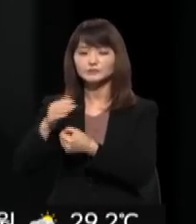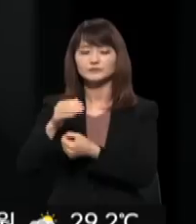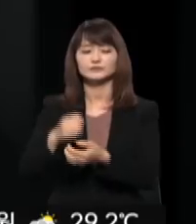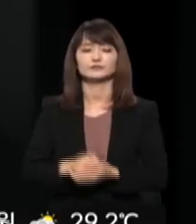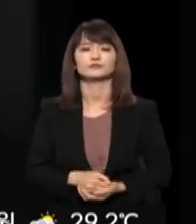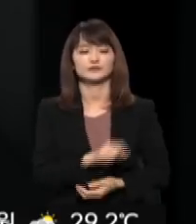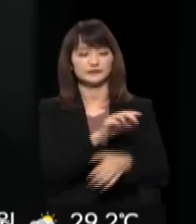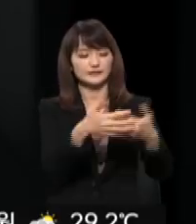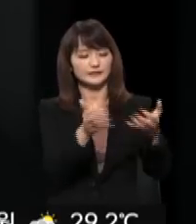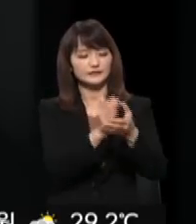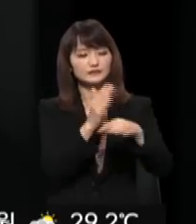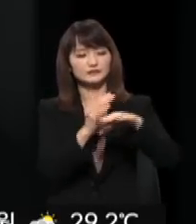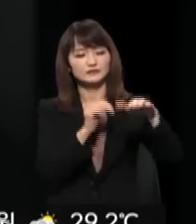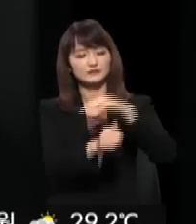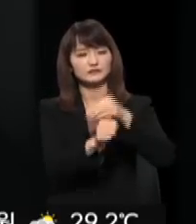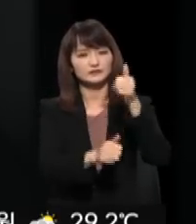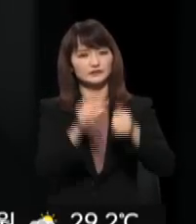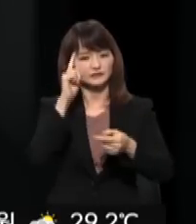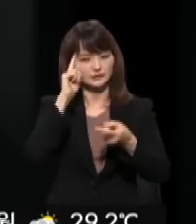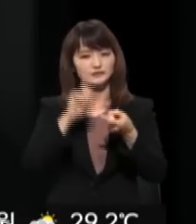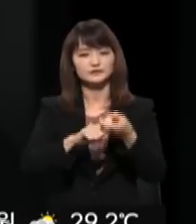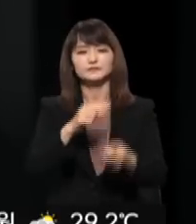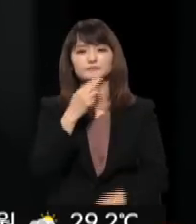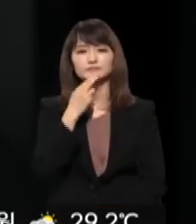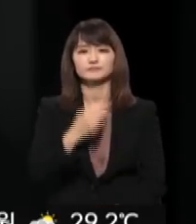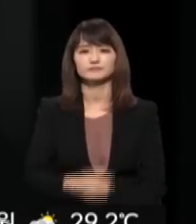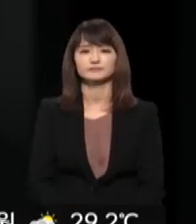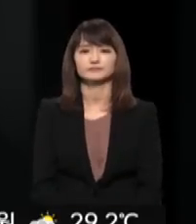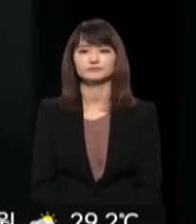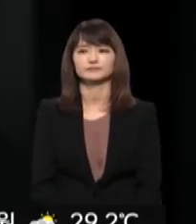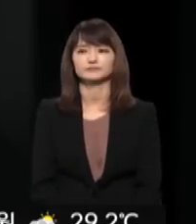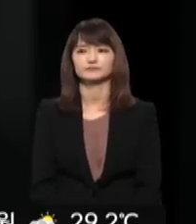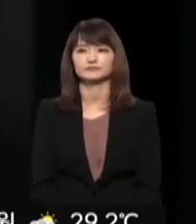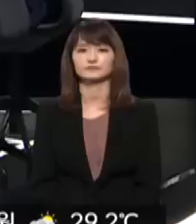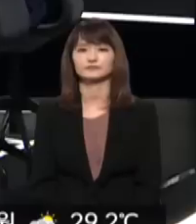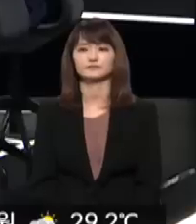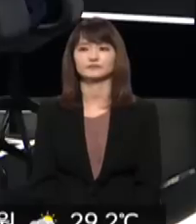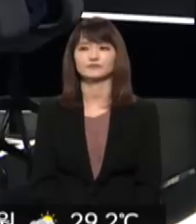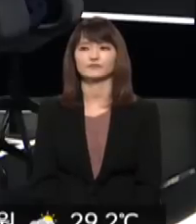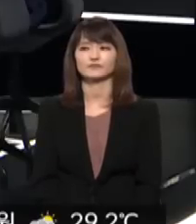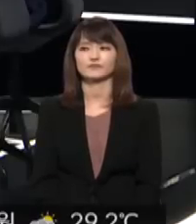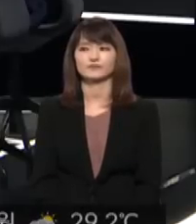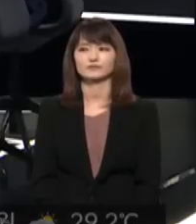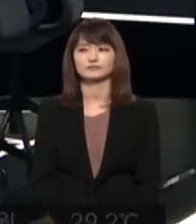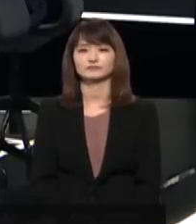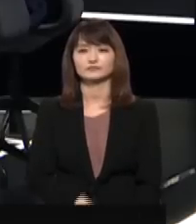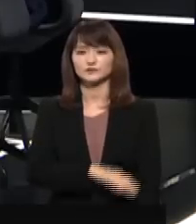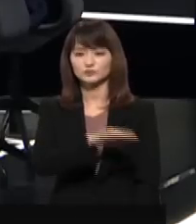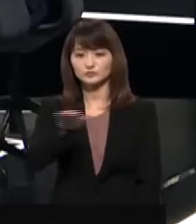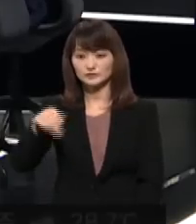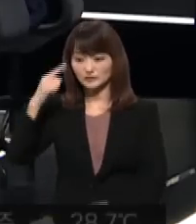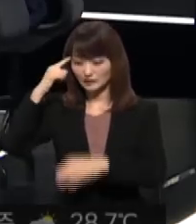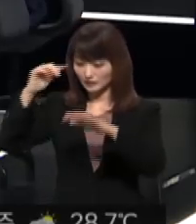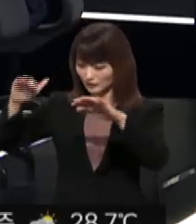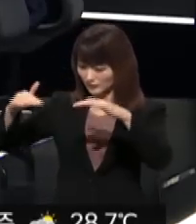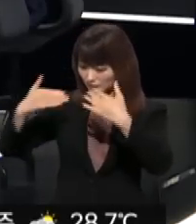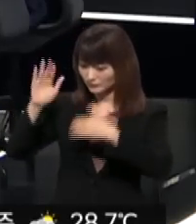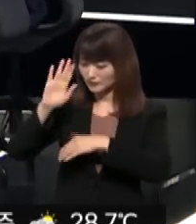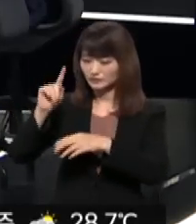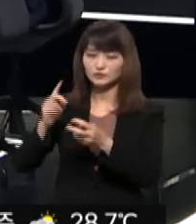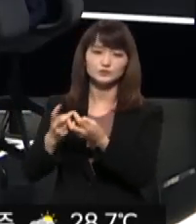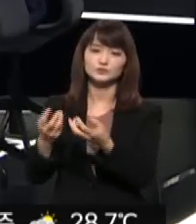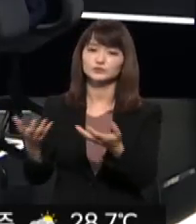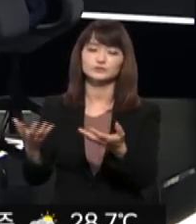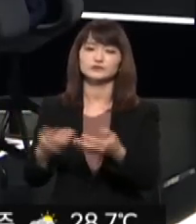전당대회가 더 주목받지 못하는 그런 상황이 아닌가 싶습니다 저희가 어그로를 끌고 싶어서 그런게 아니고 어떻게 하다 보니까 이렇게 됐는데